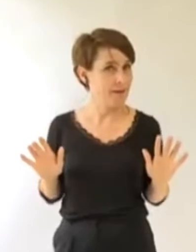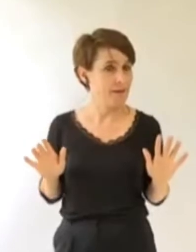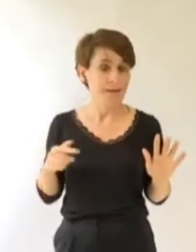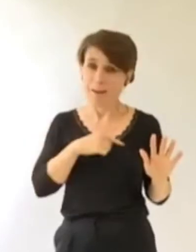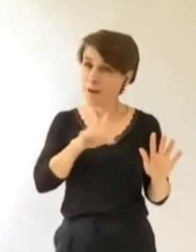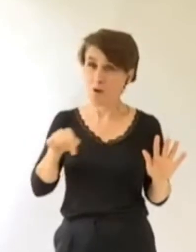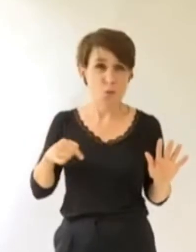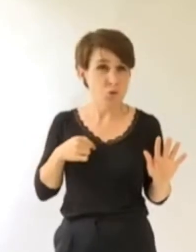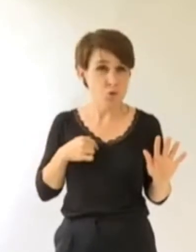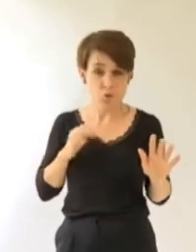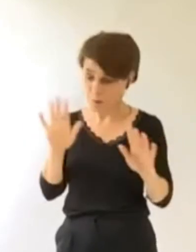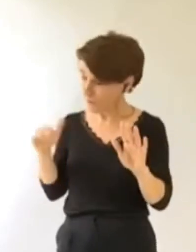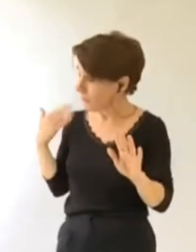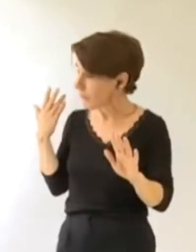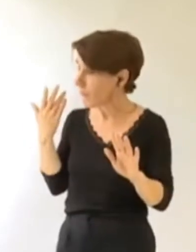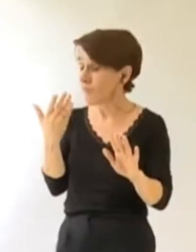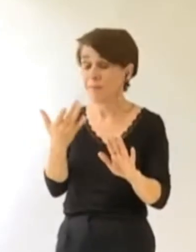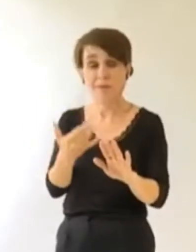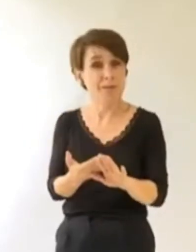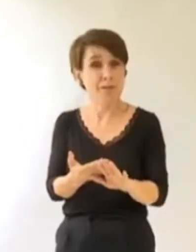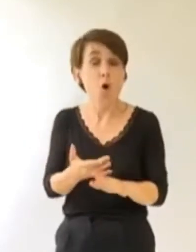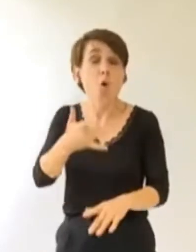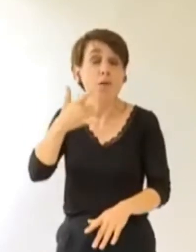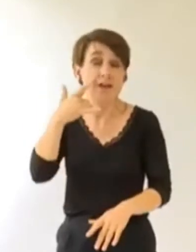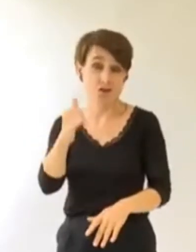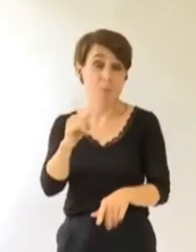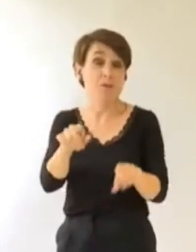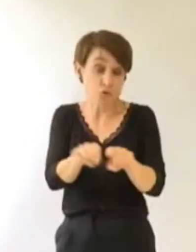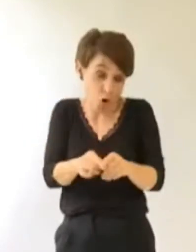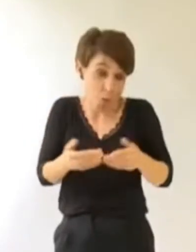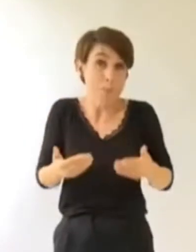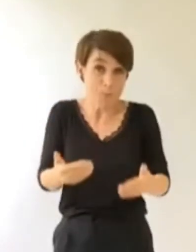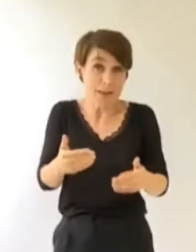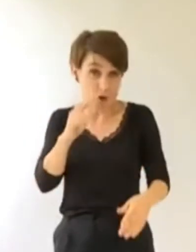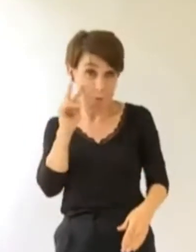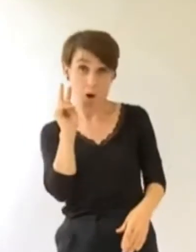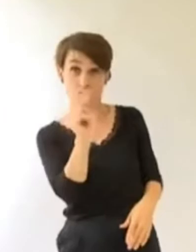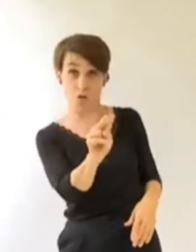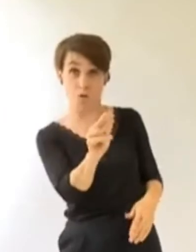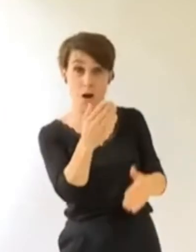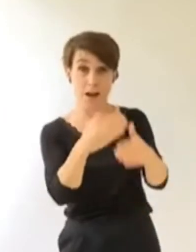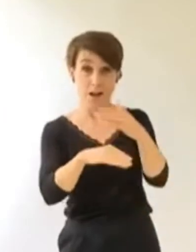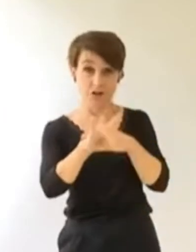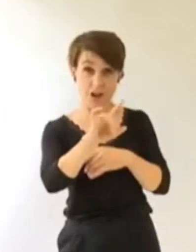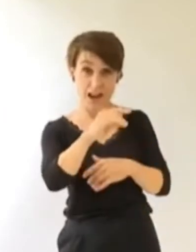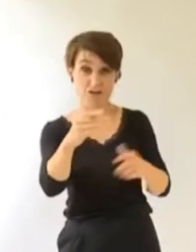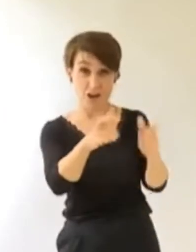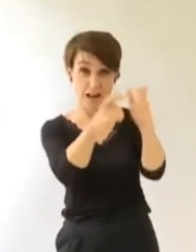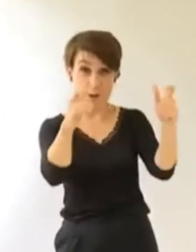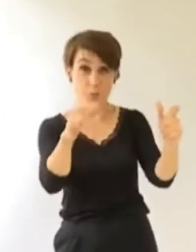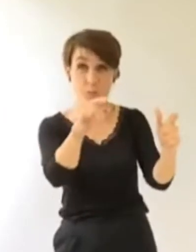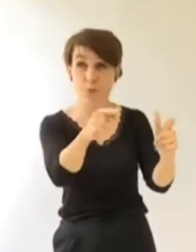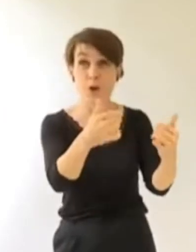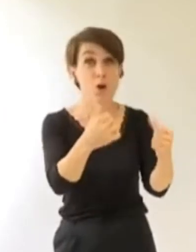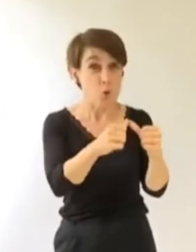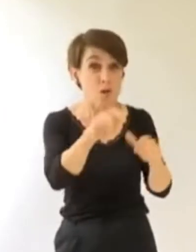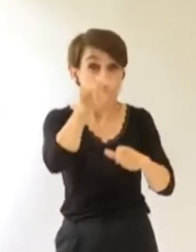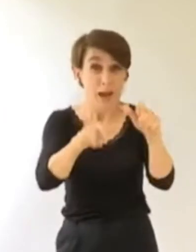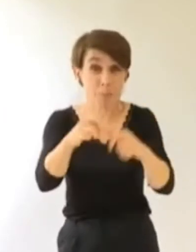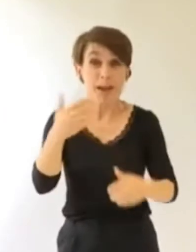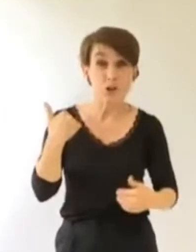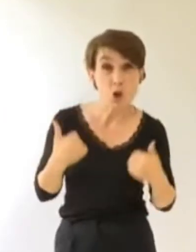n'avons jamais eu ce que je vois dans le fonctionnement de l'Office des HLM, ces handicapés qui restent bloqués 5